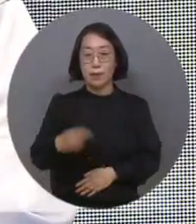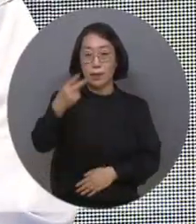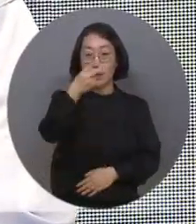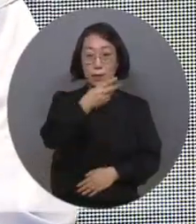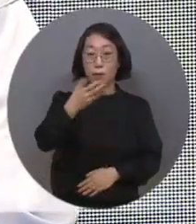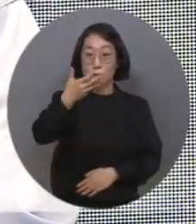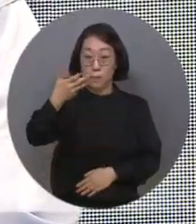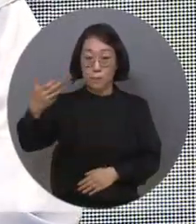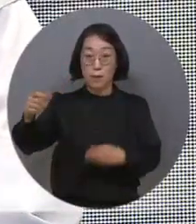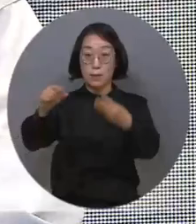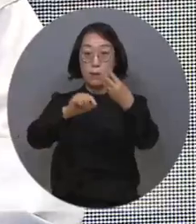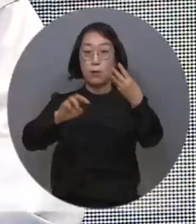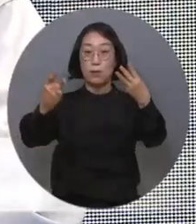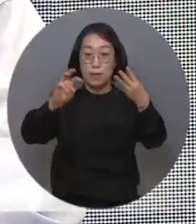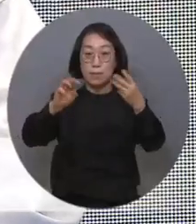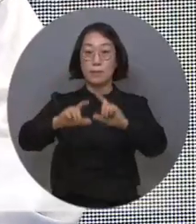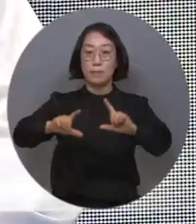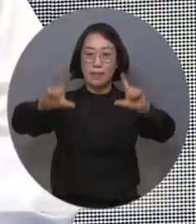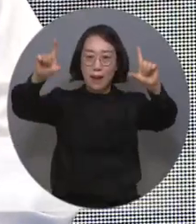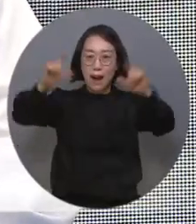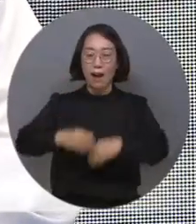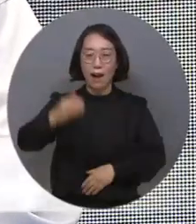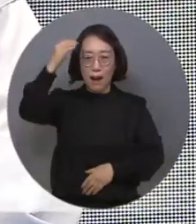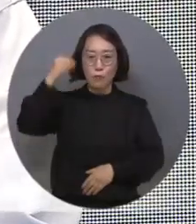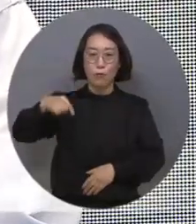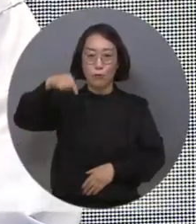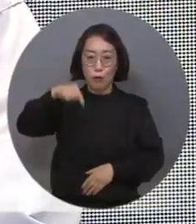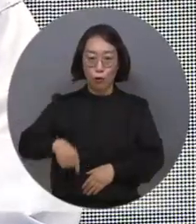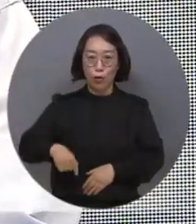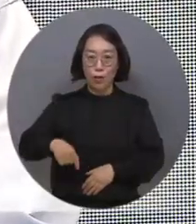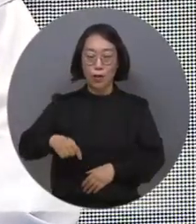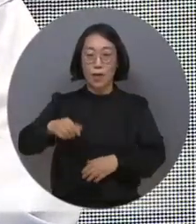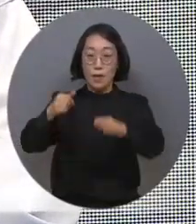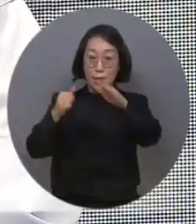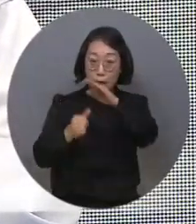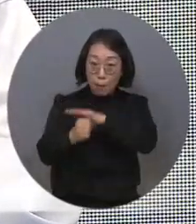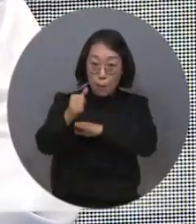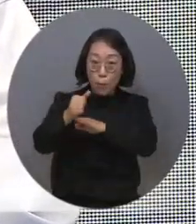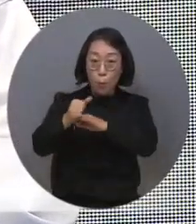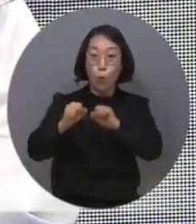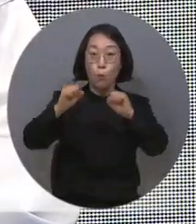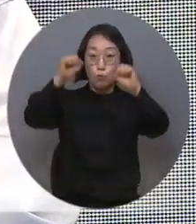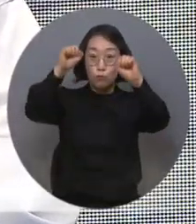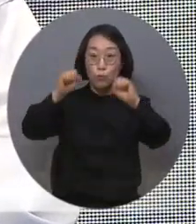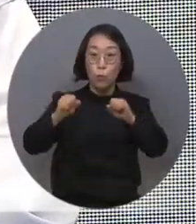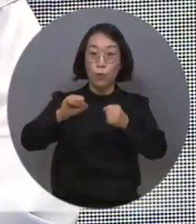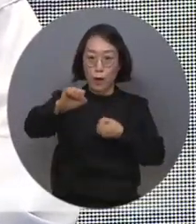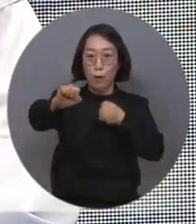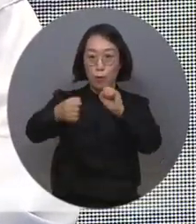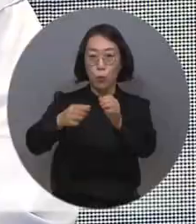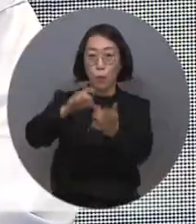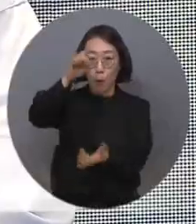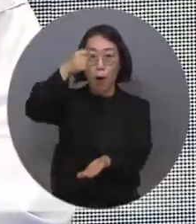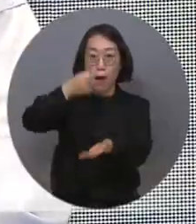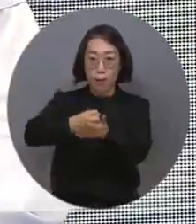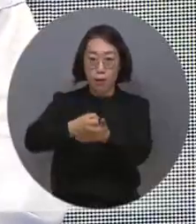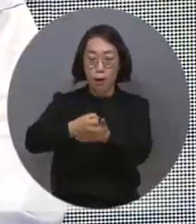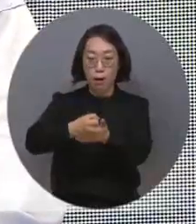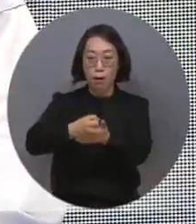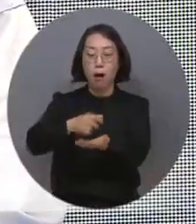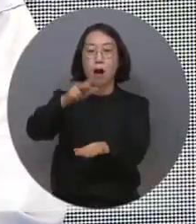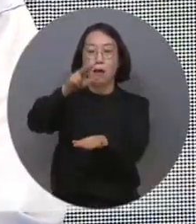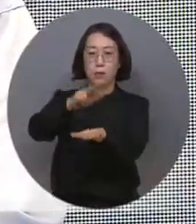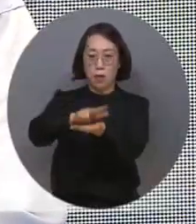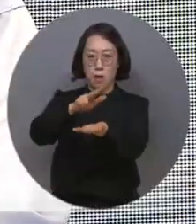2018년 3월 30일 날 대한민국 국기를 태권도를 한다는 법이 국회를